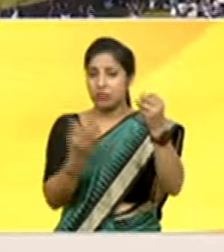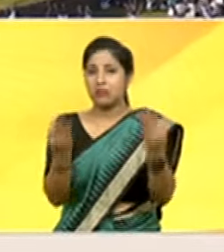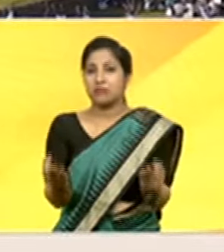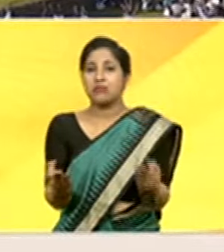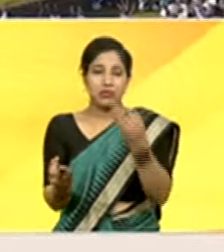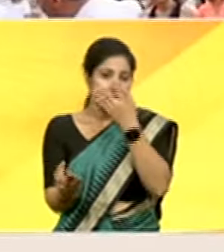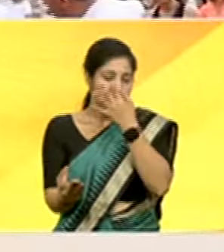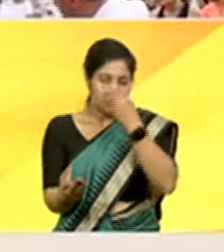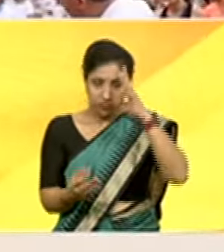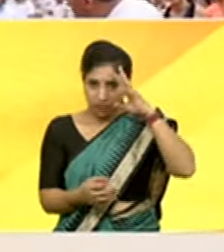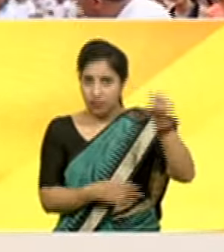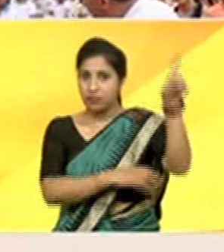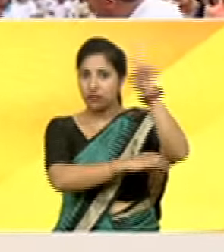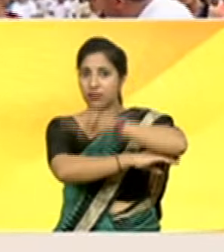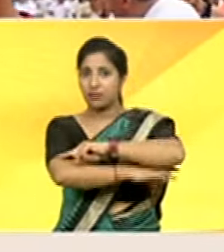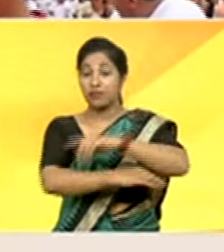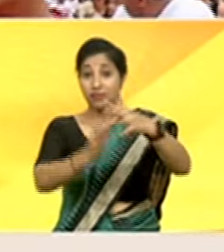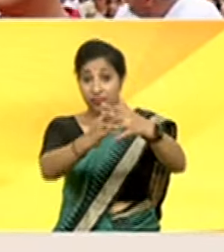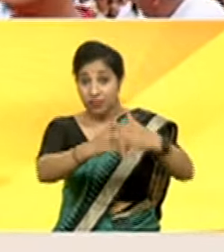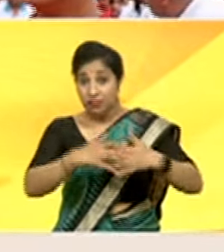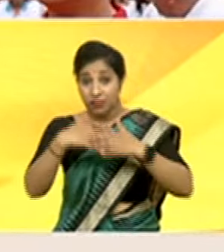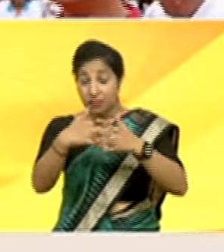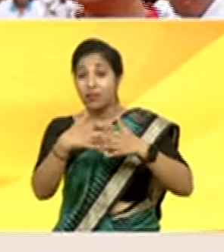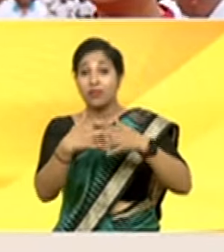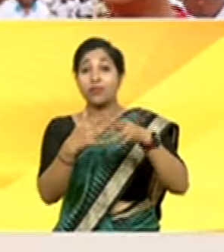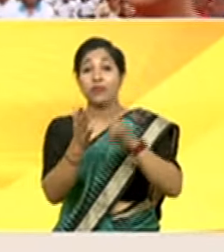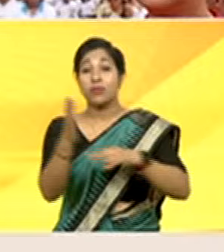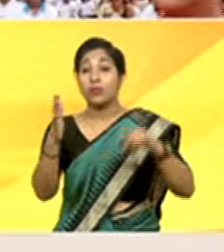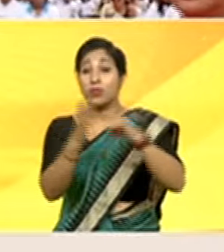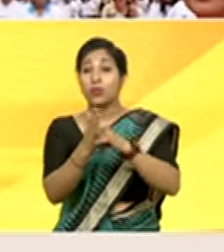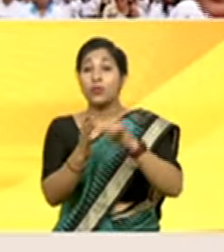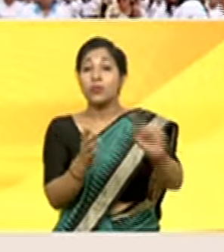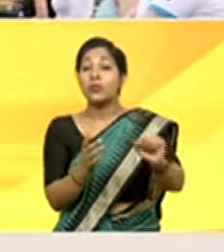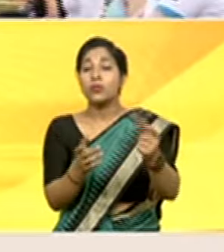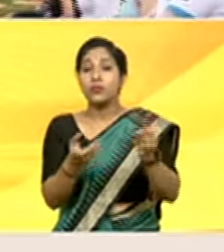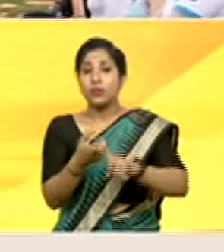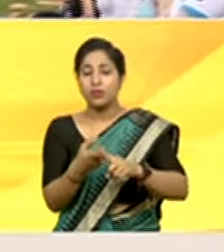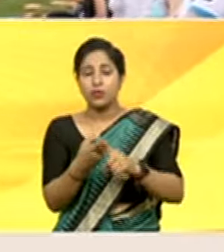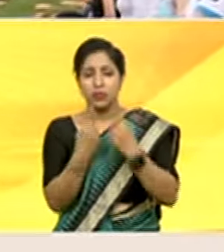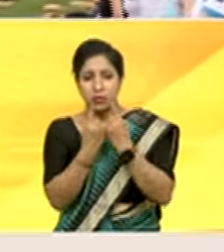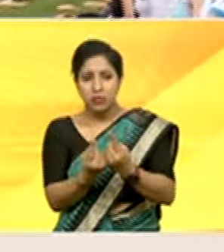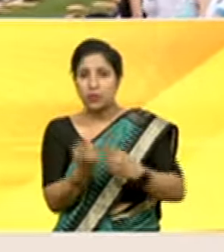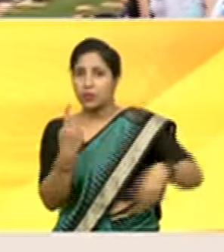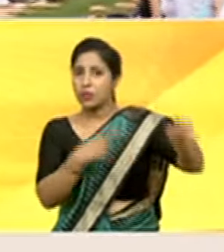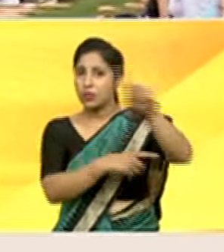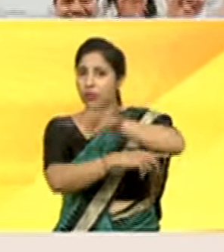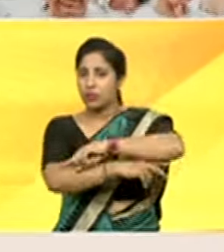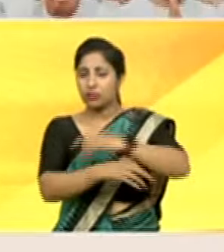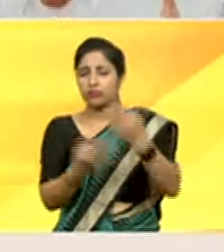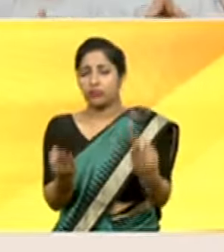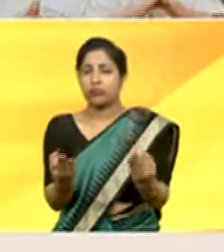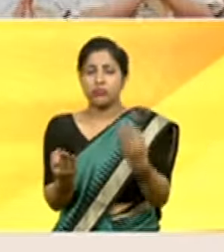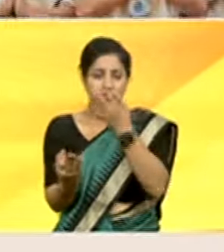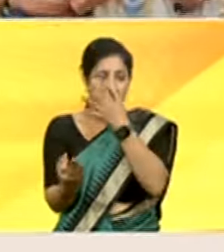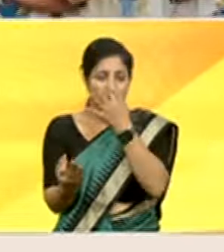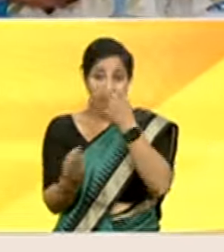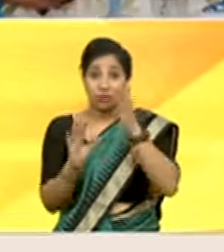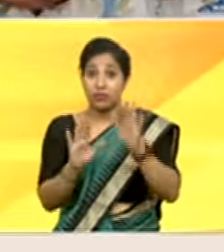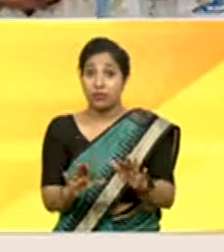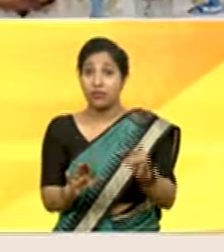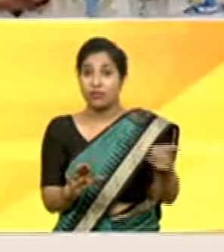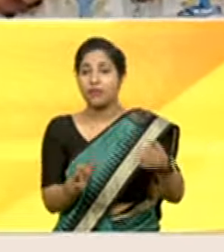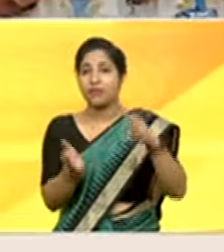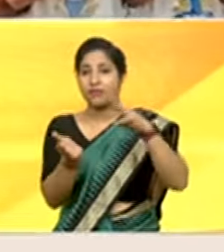हुआ। अमेरिका के नियॉर्क में आपजरवशन डेक पर भी लोगों ने योग किया।